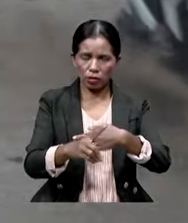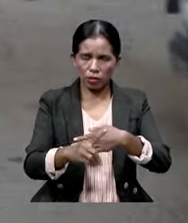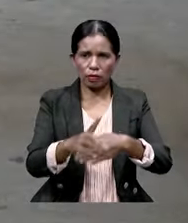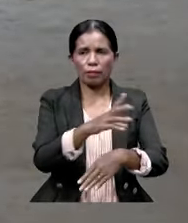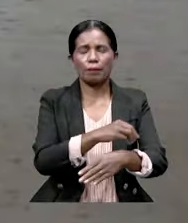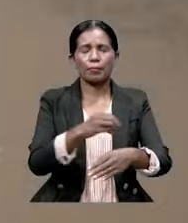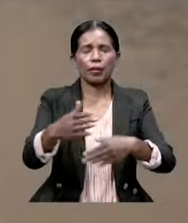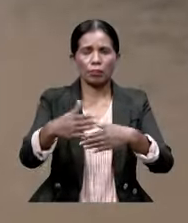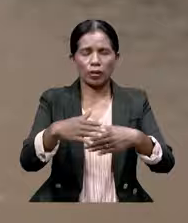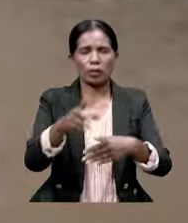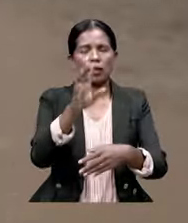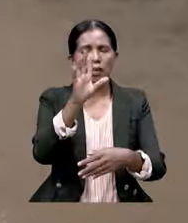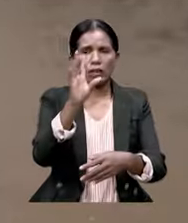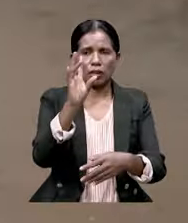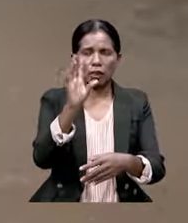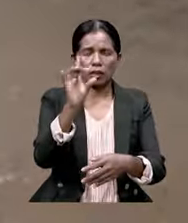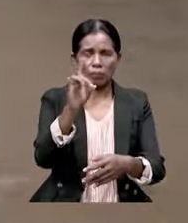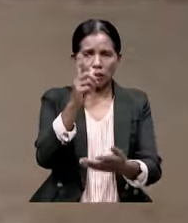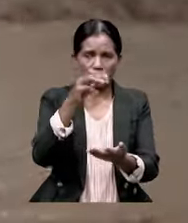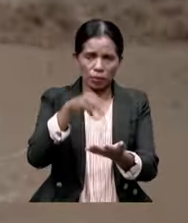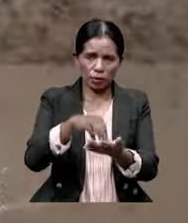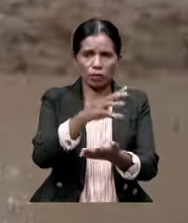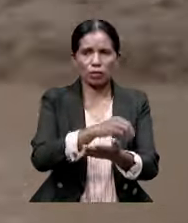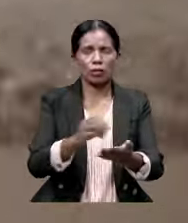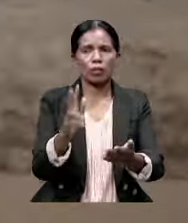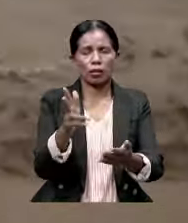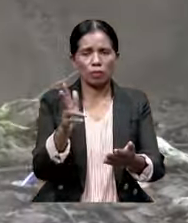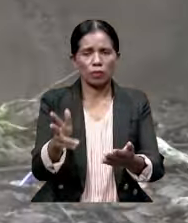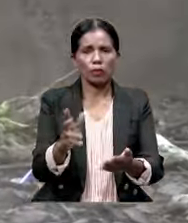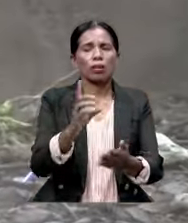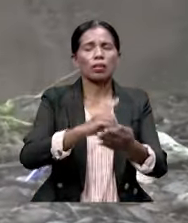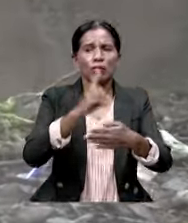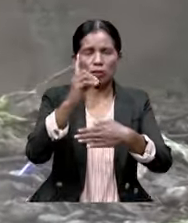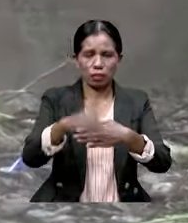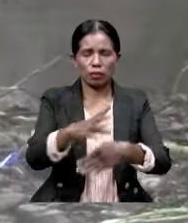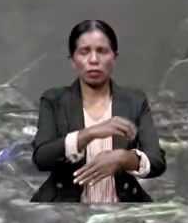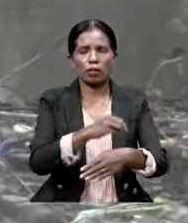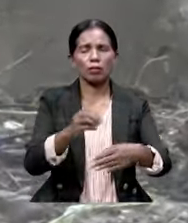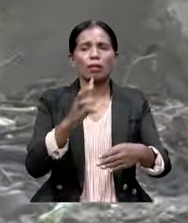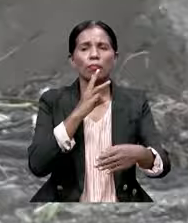habitacional basic tokon balu tokon tol nulu resin ba desenvolvementu kolektivu no abastecimento ba